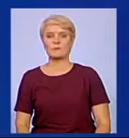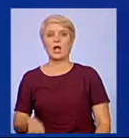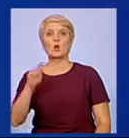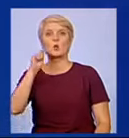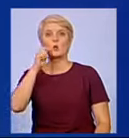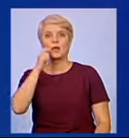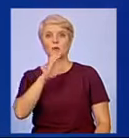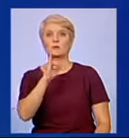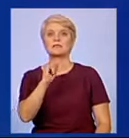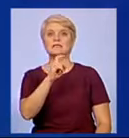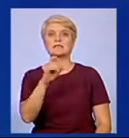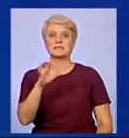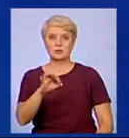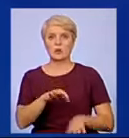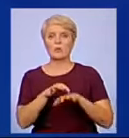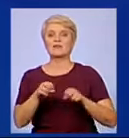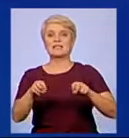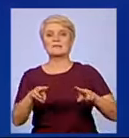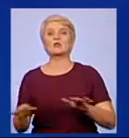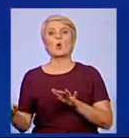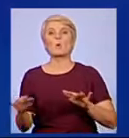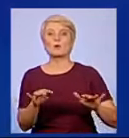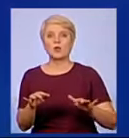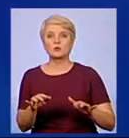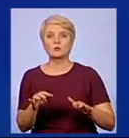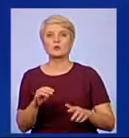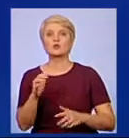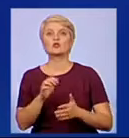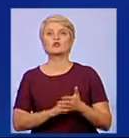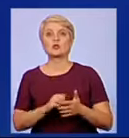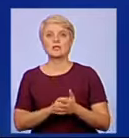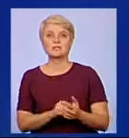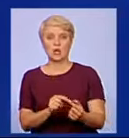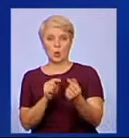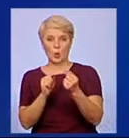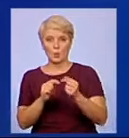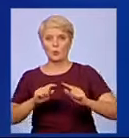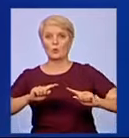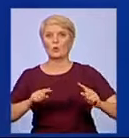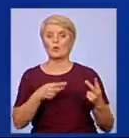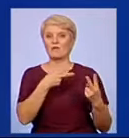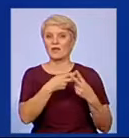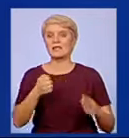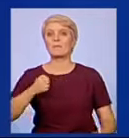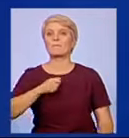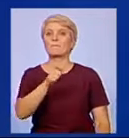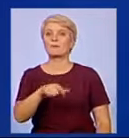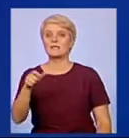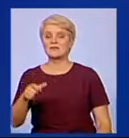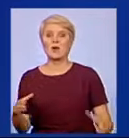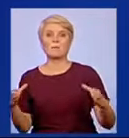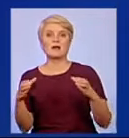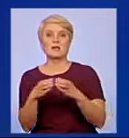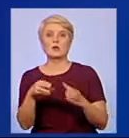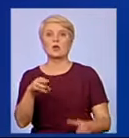У Лук'янівському слідчому ізоляторі провели спецоперацію через збройний опір ув'язнених бійців батальйону «Торнадо». Про це повідомив речник